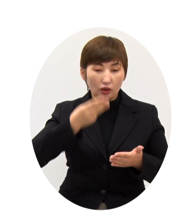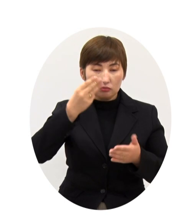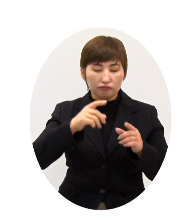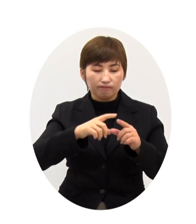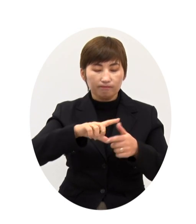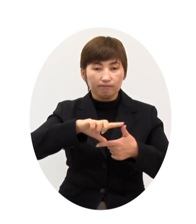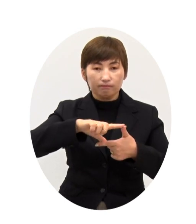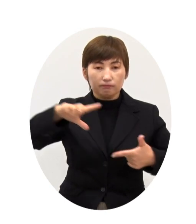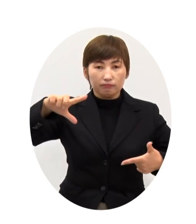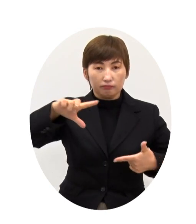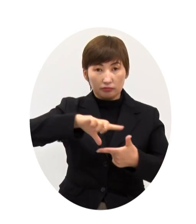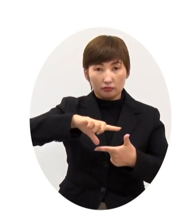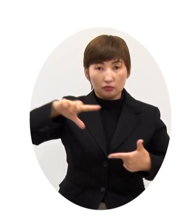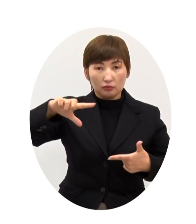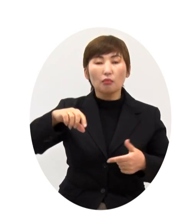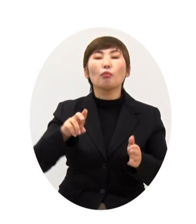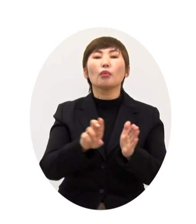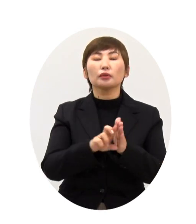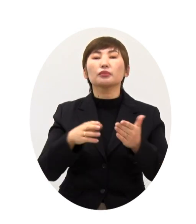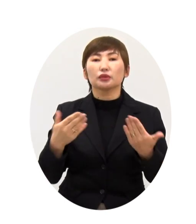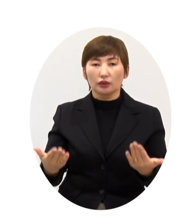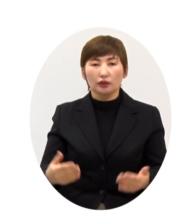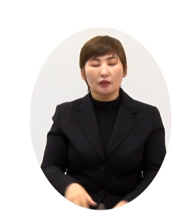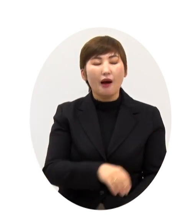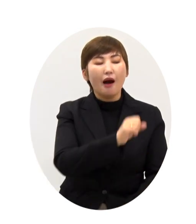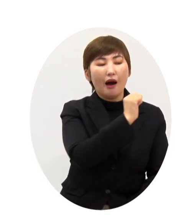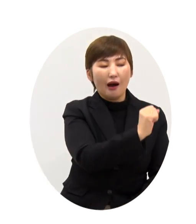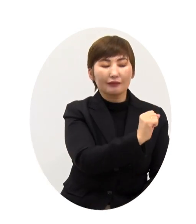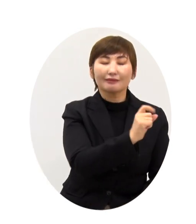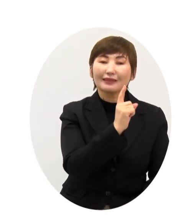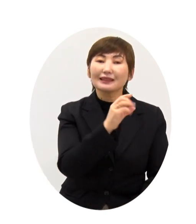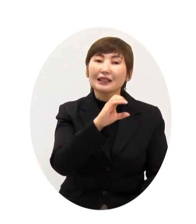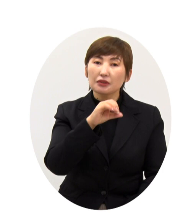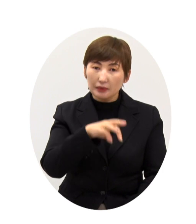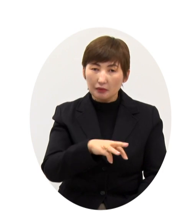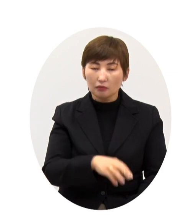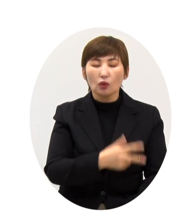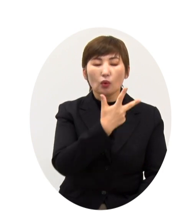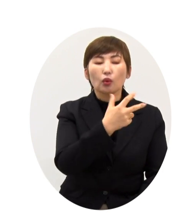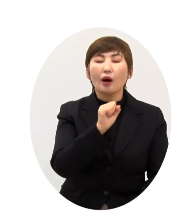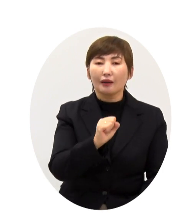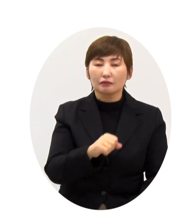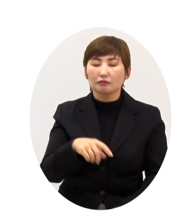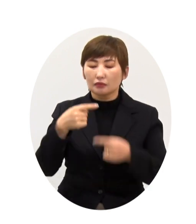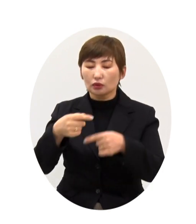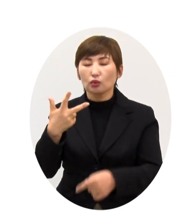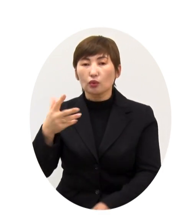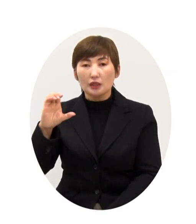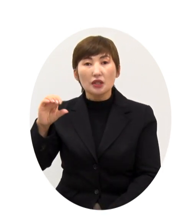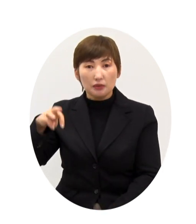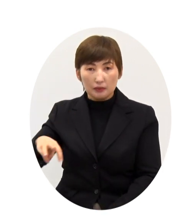тодруулж жижигрүүлэх боломжтой. Жишээ нь А-г 1 см-аар авсан тохиолдолд 3 А нь 3